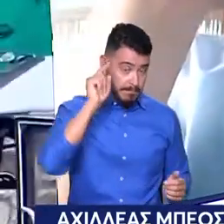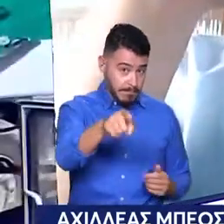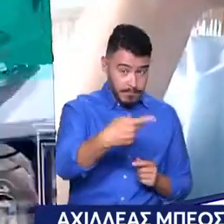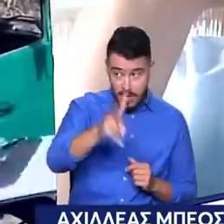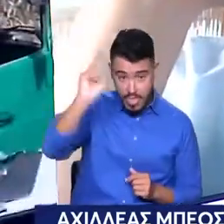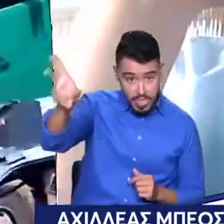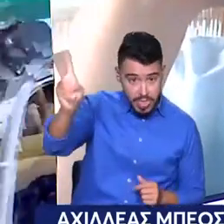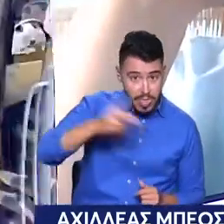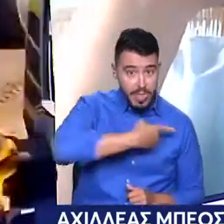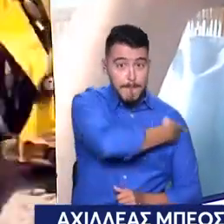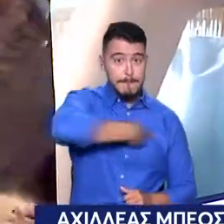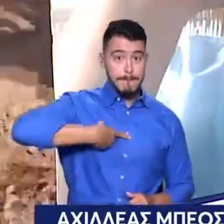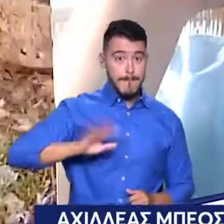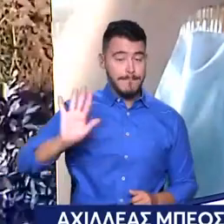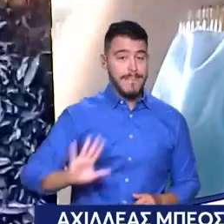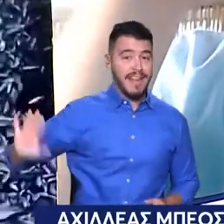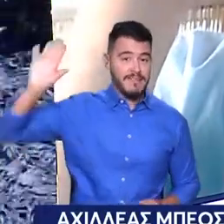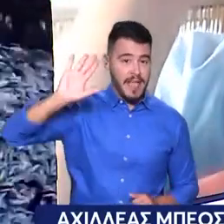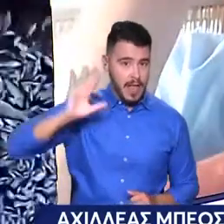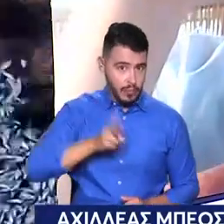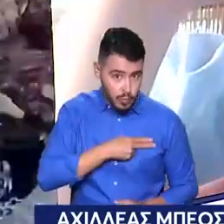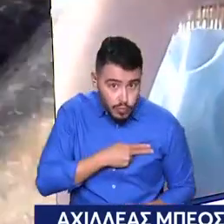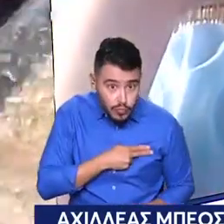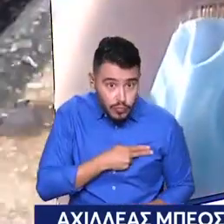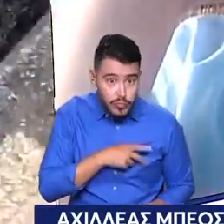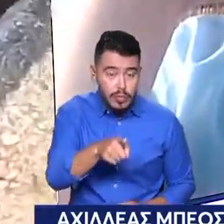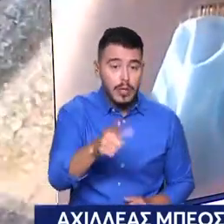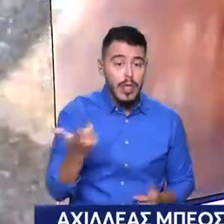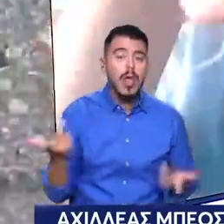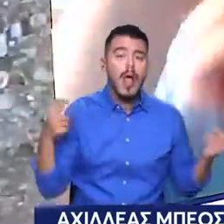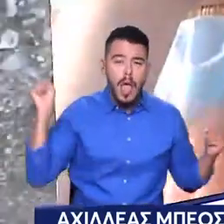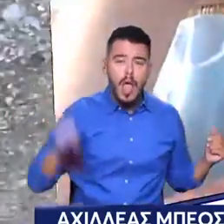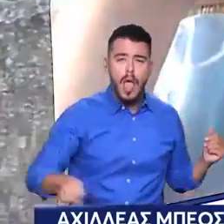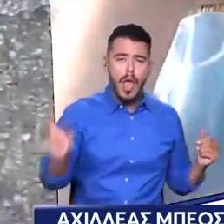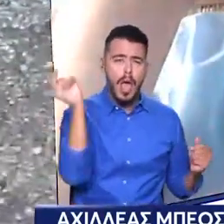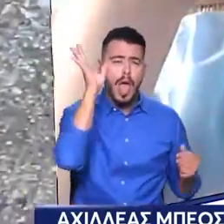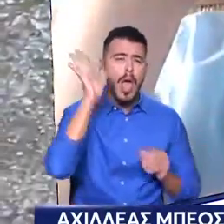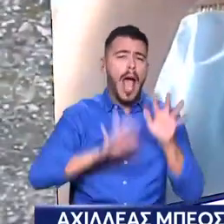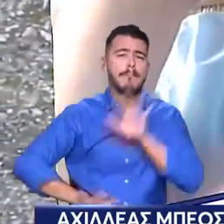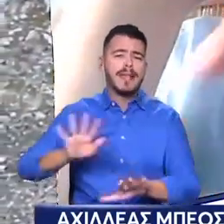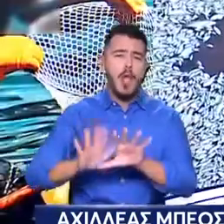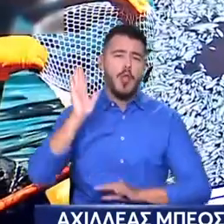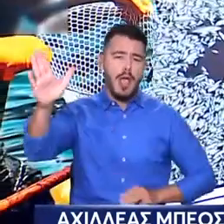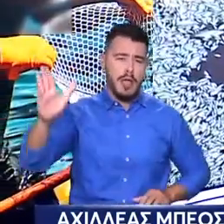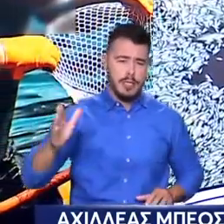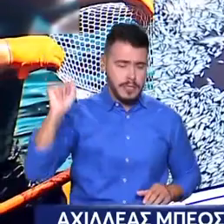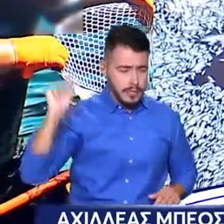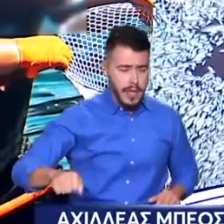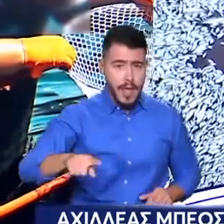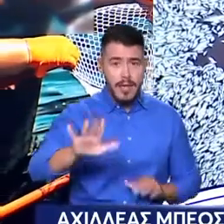τον Περιφερειάρχη ως υπεύθυνο για αυτό? Δεν το συζητάμε. Ένας πολιτικός απατεώνας είναι, αλλά να σας πω κάτι, κύριε Ευαγγελάτο.